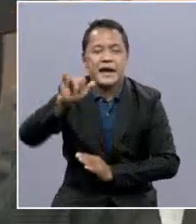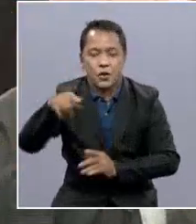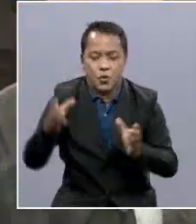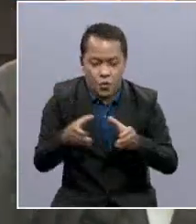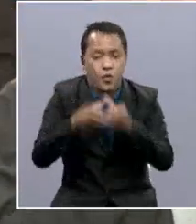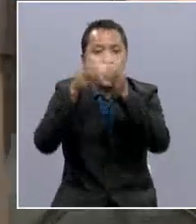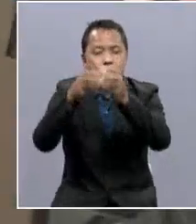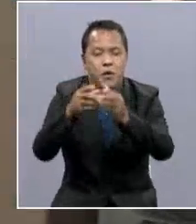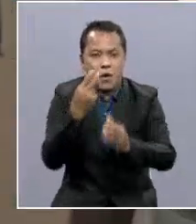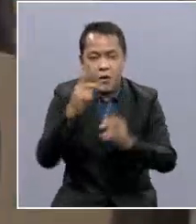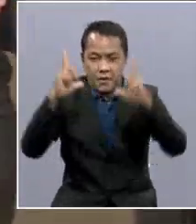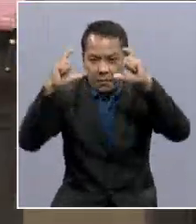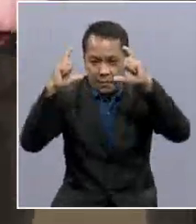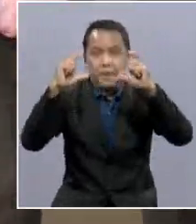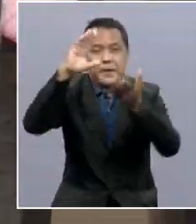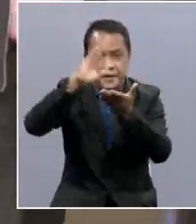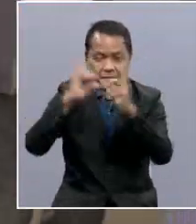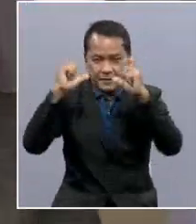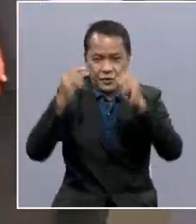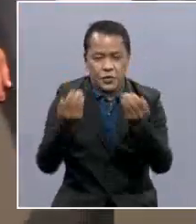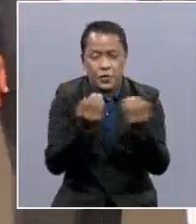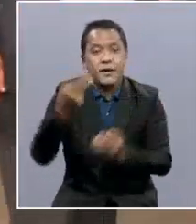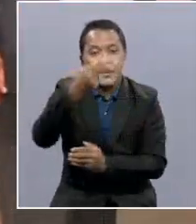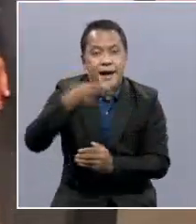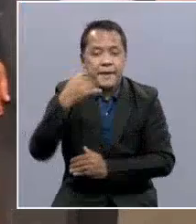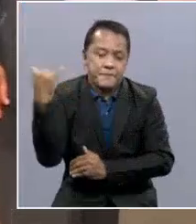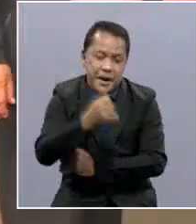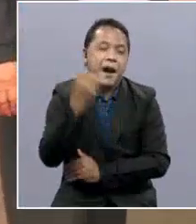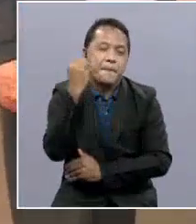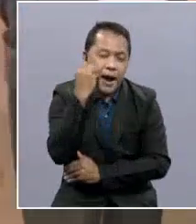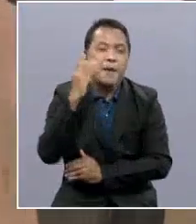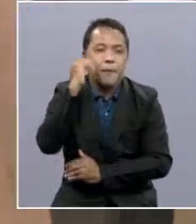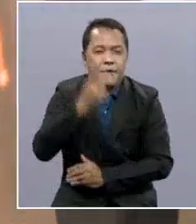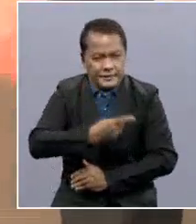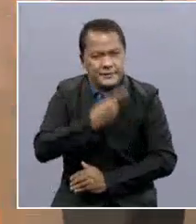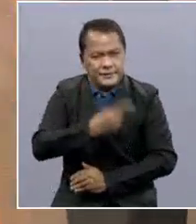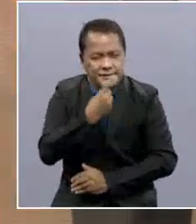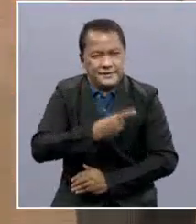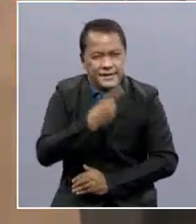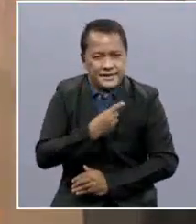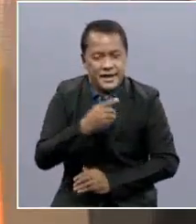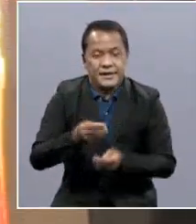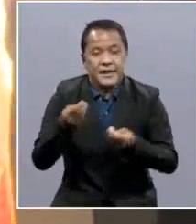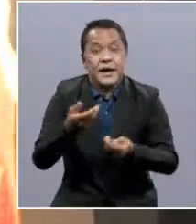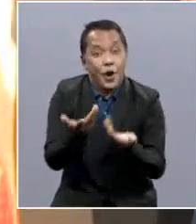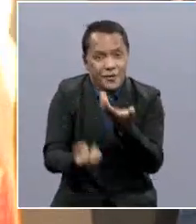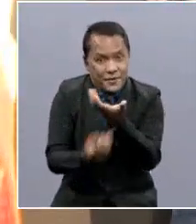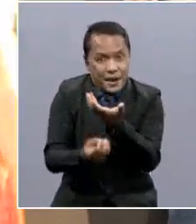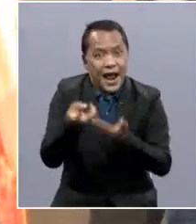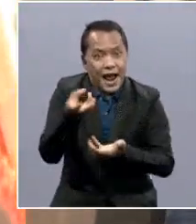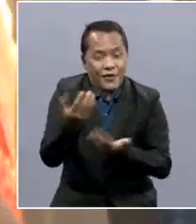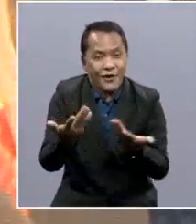ขอให้ถ่ายภาพเป็นที่ระลึกเอาไว้เลยว่าลูกๆหลานๆกลับมาบ้านแล้วข้อดีใจมากเลยครับให้หุงข้าวรอเอาไว้เลย